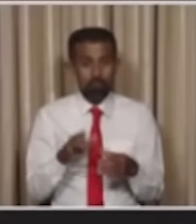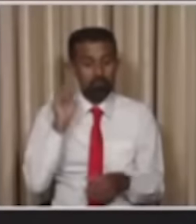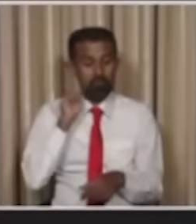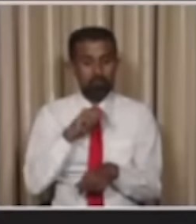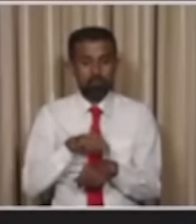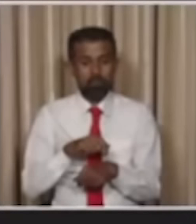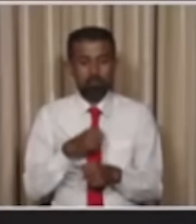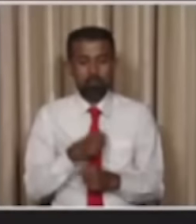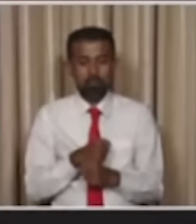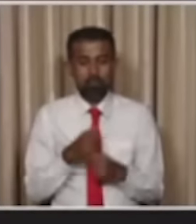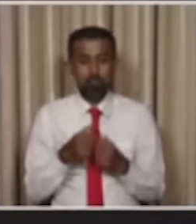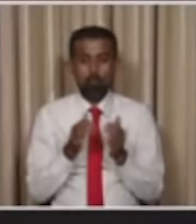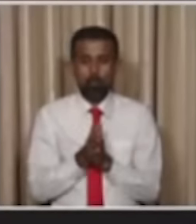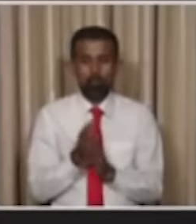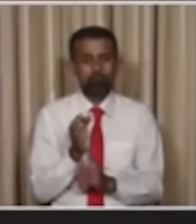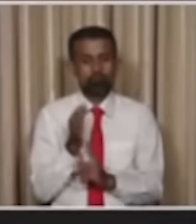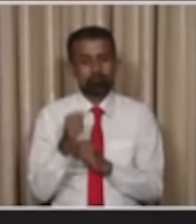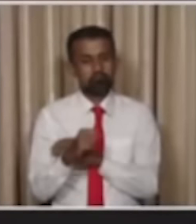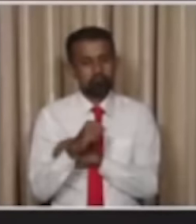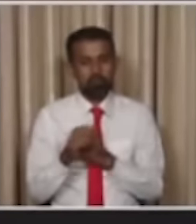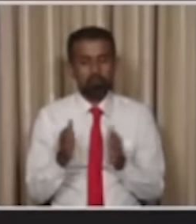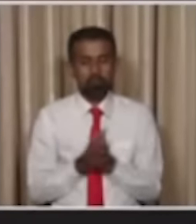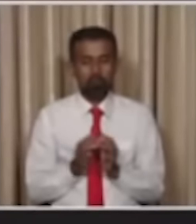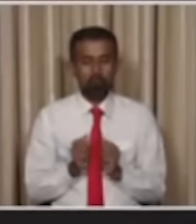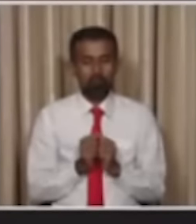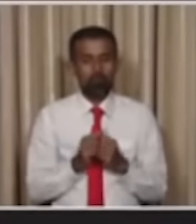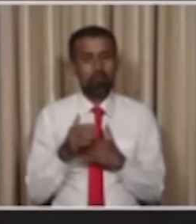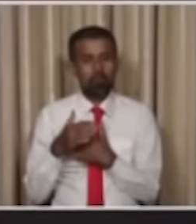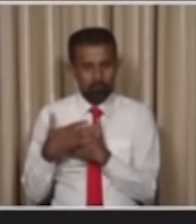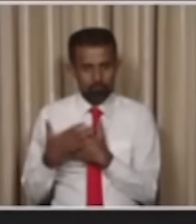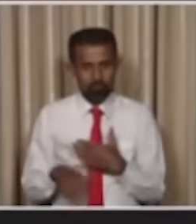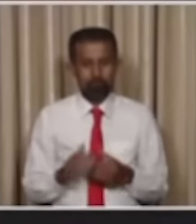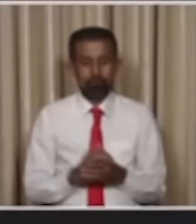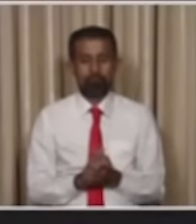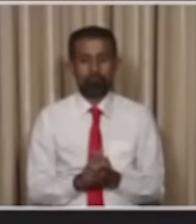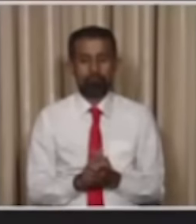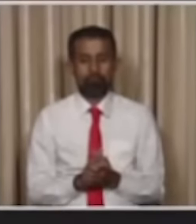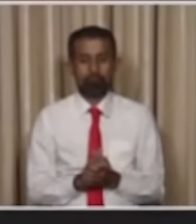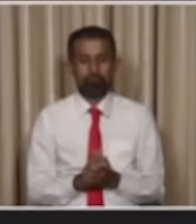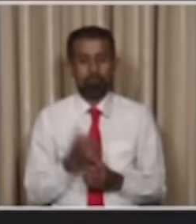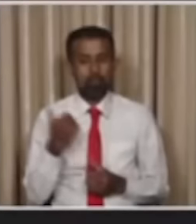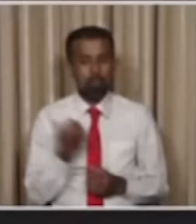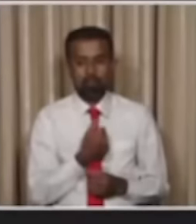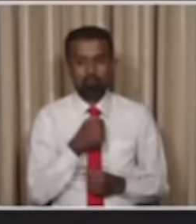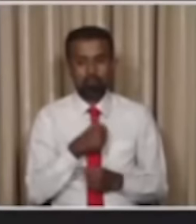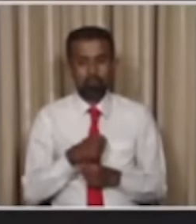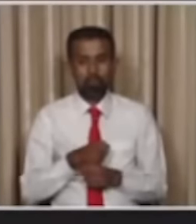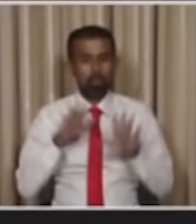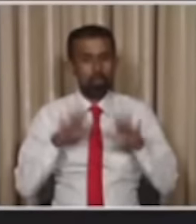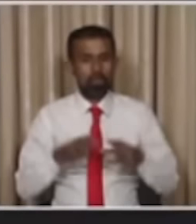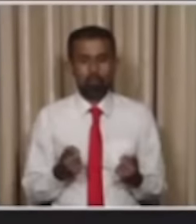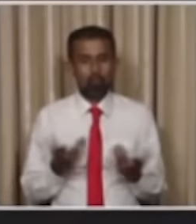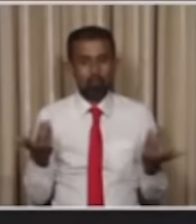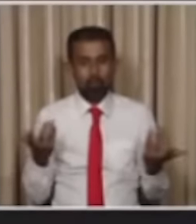ආණ්ඩුවේ සියලු විධායක බලයන් සමග කටයුතු කරමින් හිටියා. අලුතෙන් ආණ්ඩුවක් එනකම් ඉන්න ඕන්න